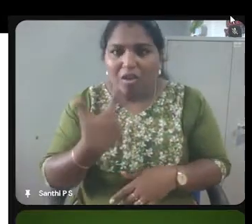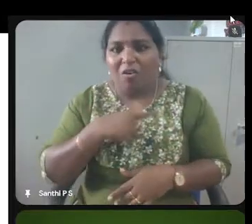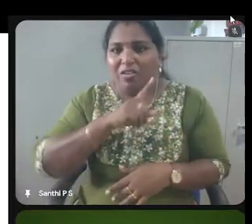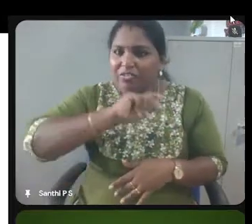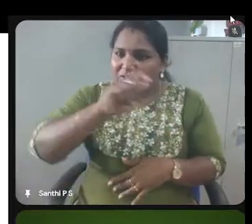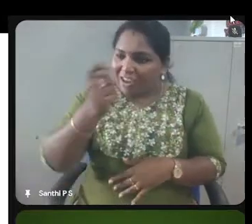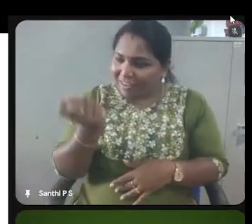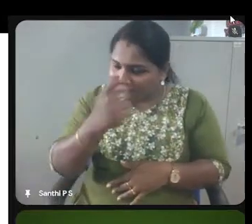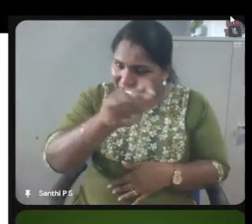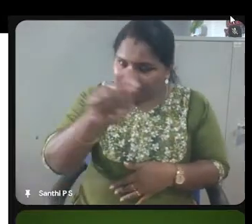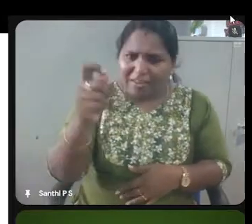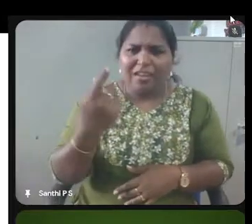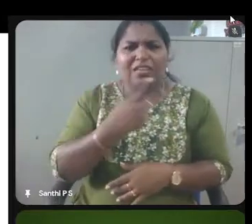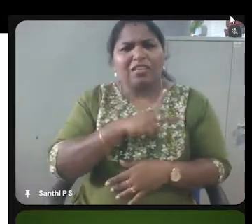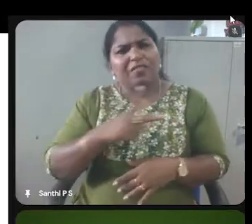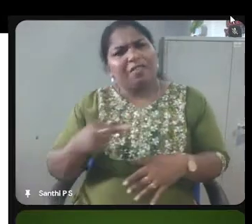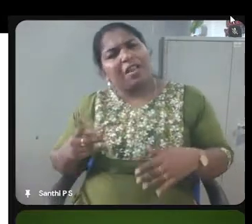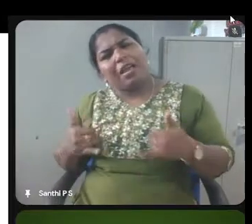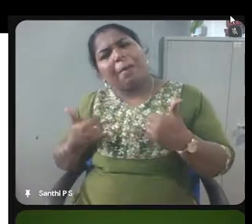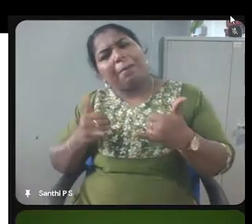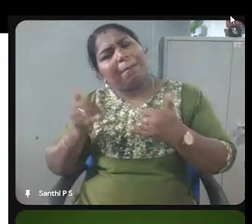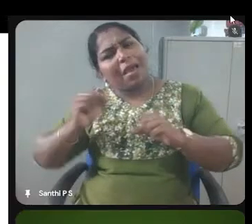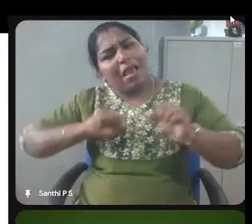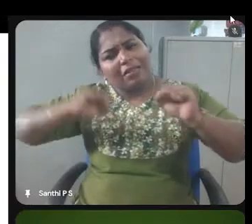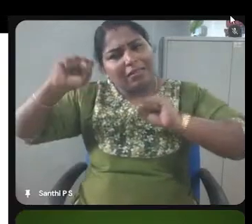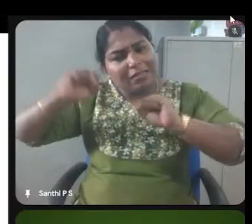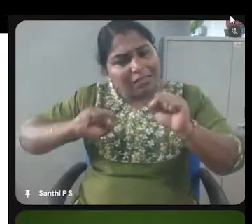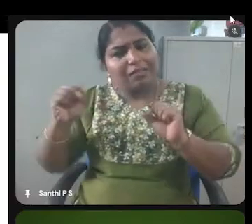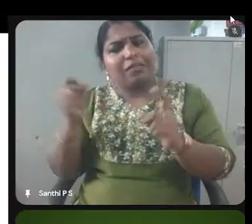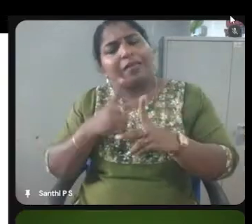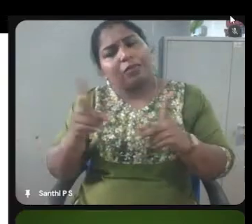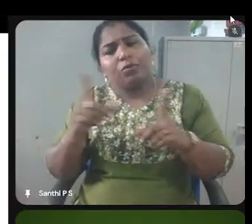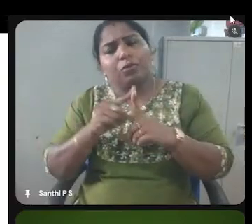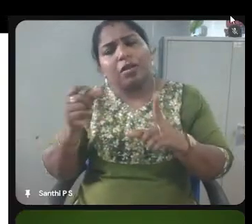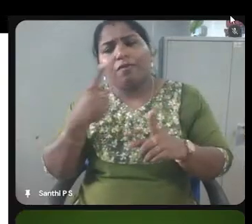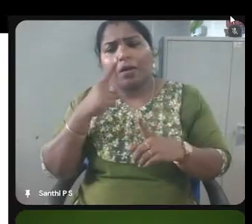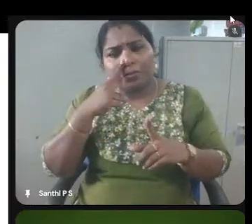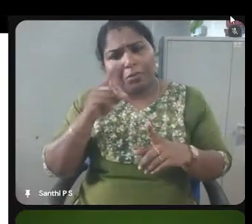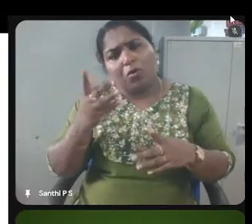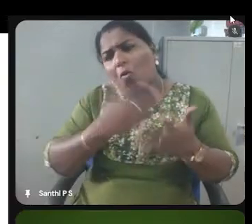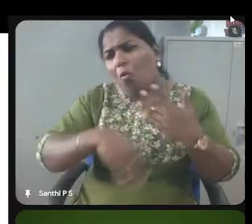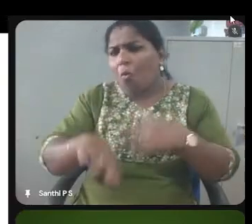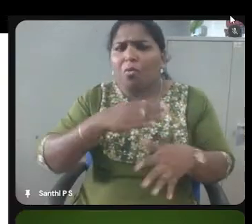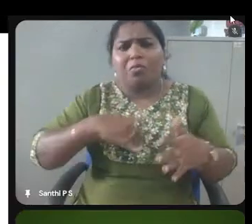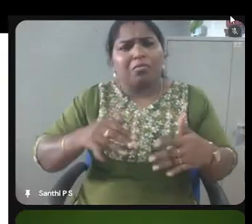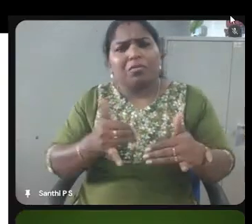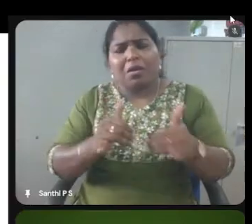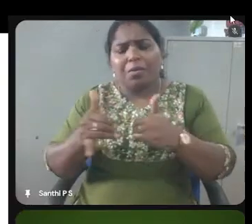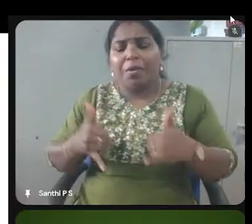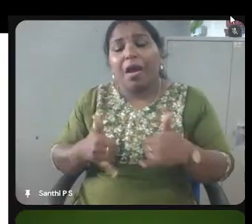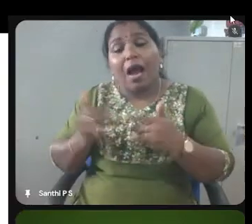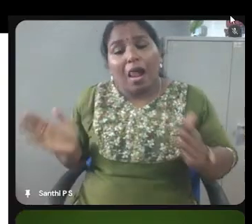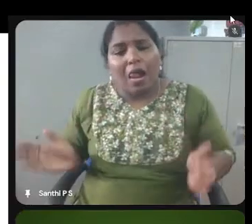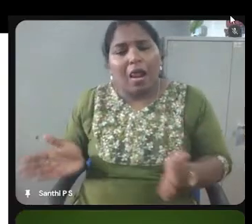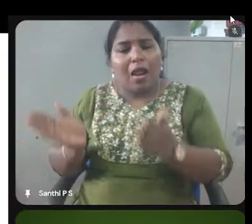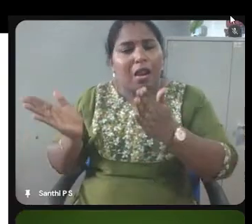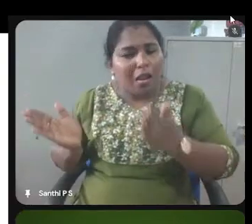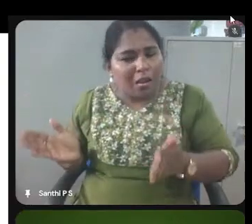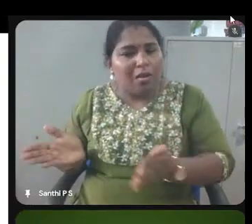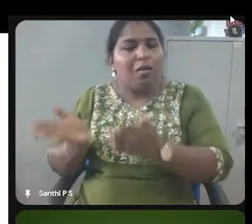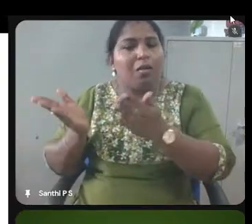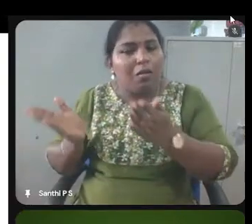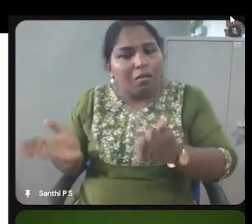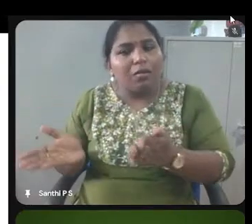തന്നെ ഔട്ട്ഡോർ ഗെയിംസ് ഏറ്റവും അത്യാവശ്യമാണ്, എല്ലാവർക്കും അത്യാവശ്യമാണ്. അതുകൊണ്ട് അത് കുറച്ചും കൂടെ ഒന്ന് പ്രൊമോട്ട് ചെയ്ത് ആ രീതിയിൽ